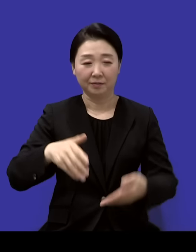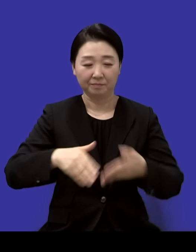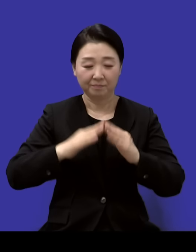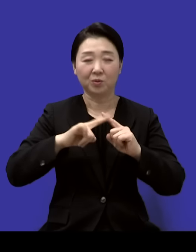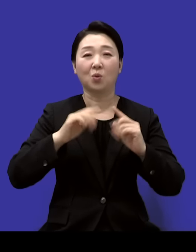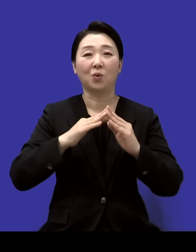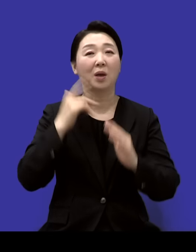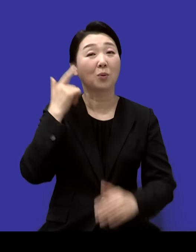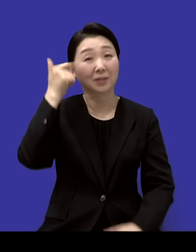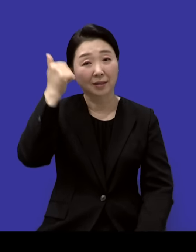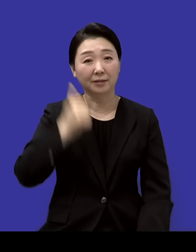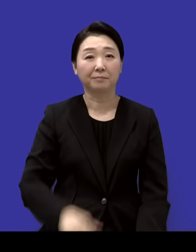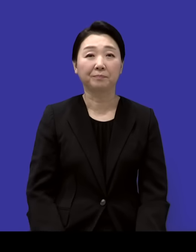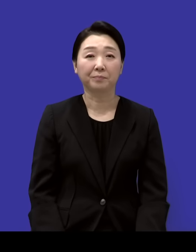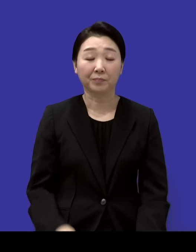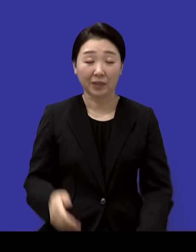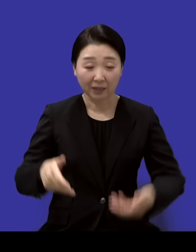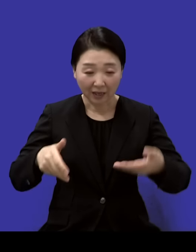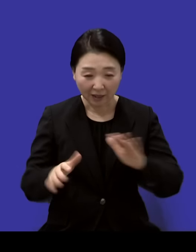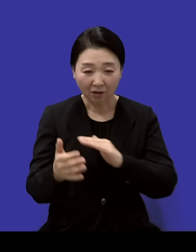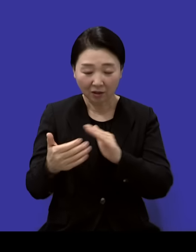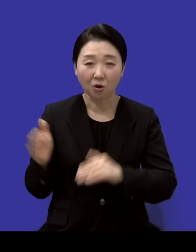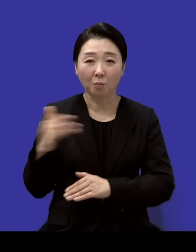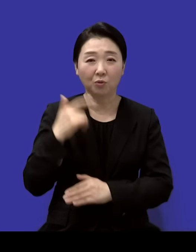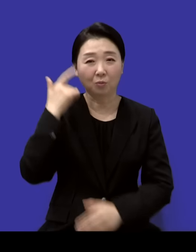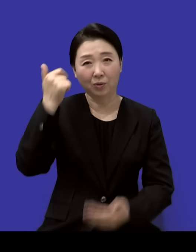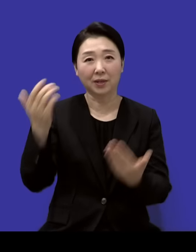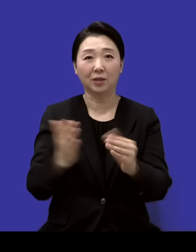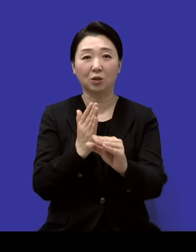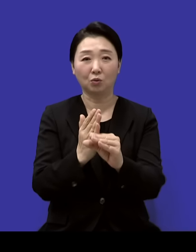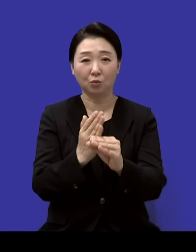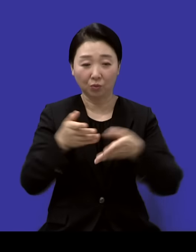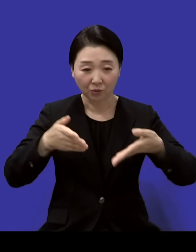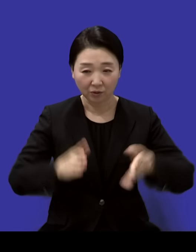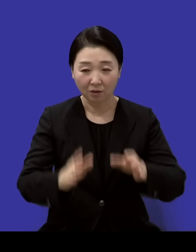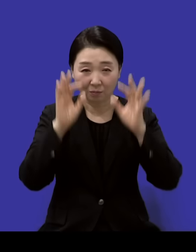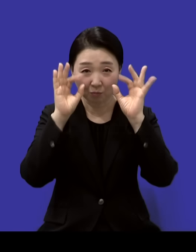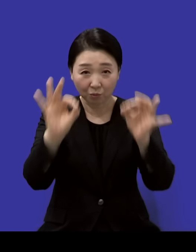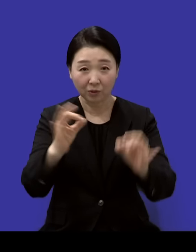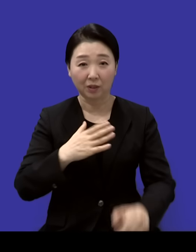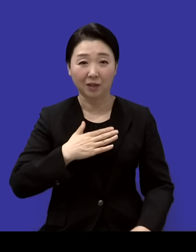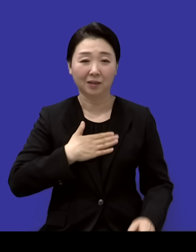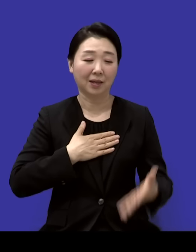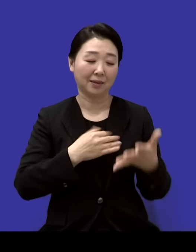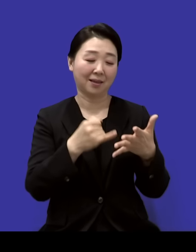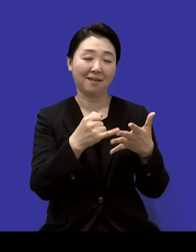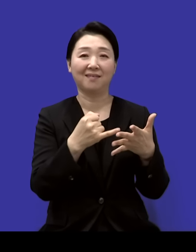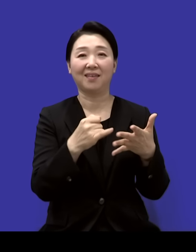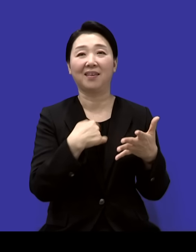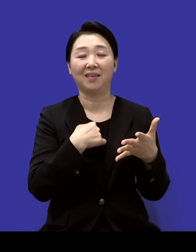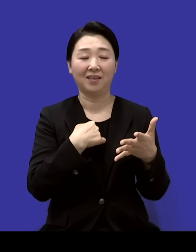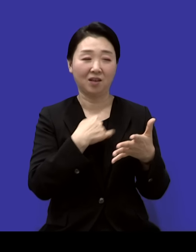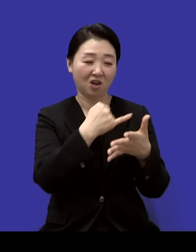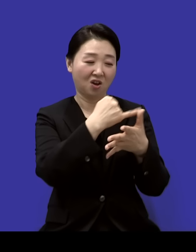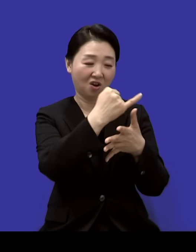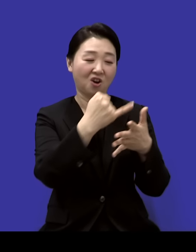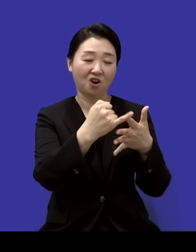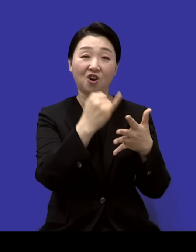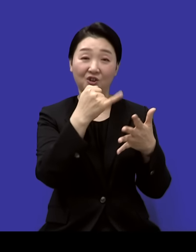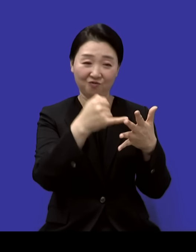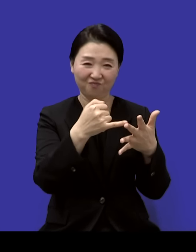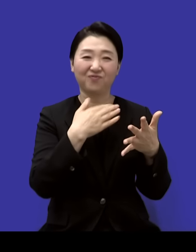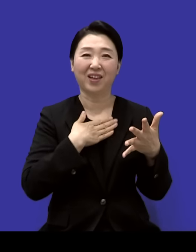네. 제가 태어나기 전부터도 목회를 하고 계셨고 예. 태어나 보니 저는 이제 셋째 딸인데 예. 위에 언니가 2명 있고요.